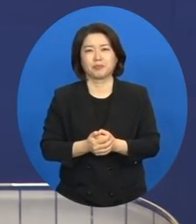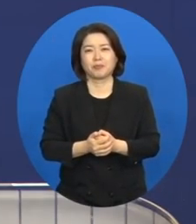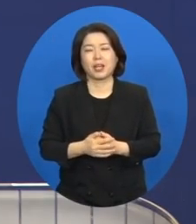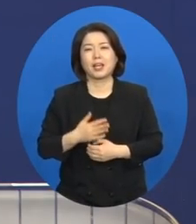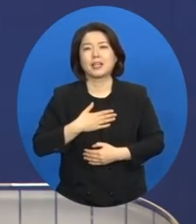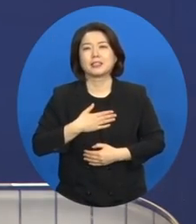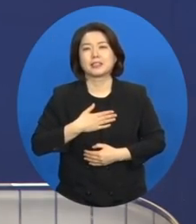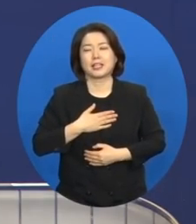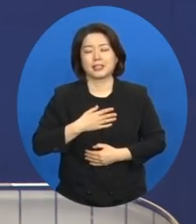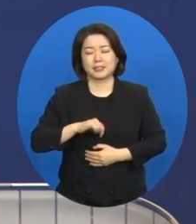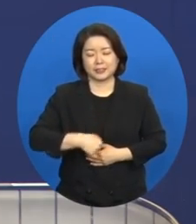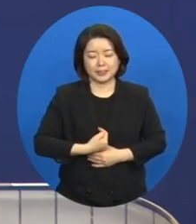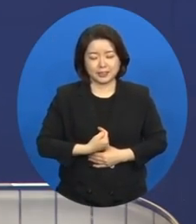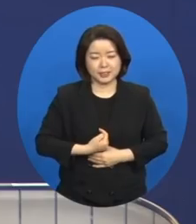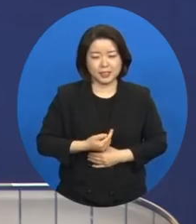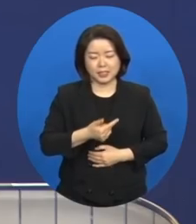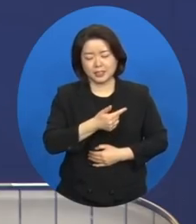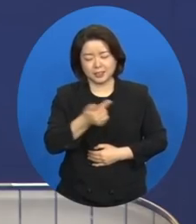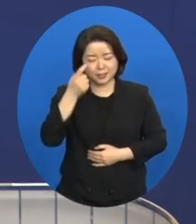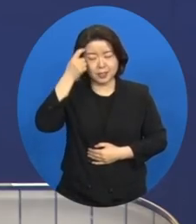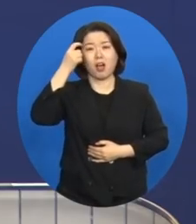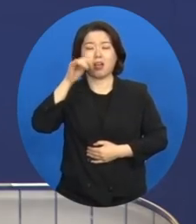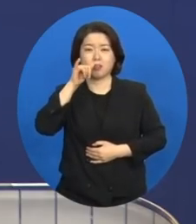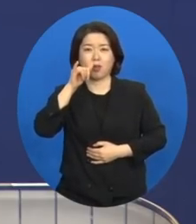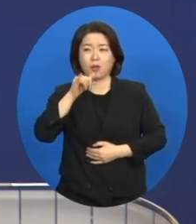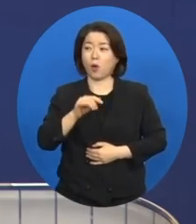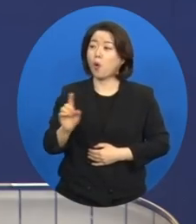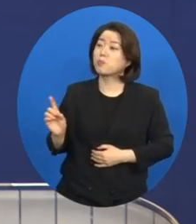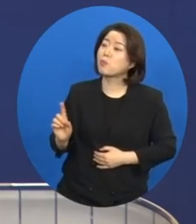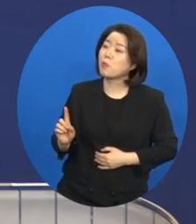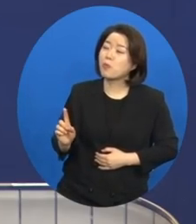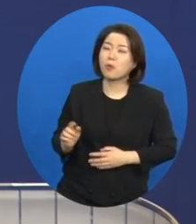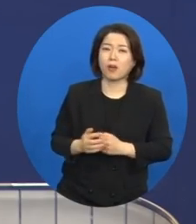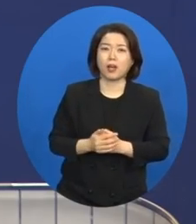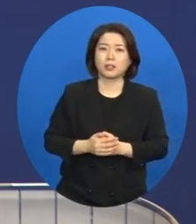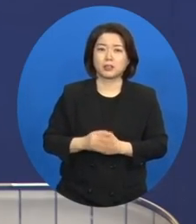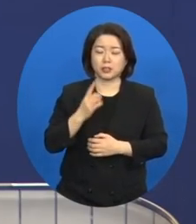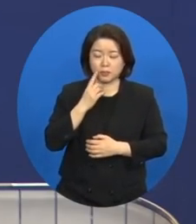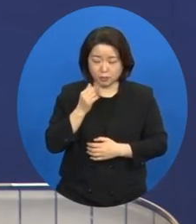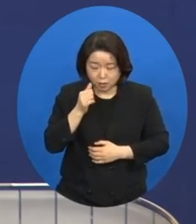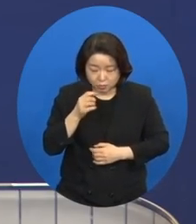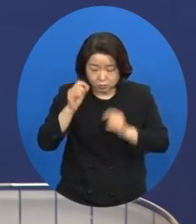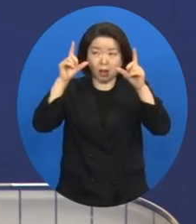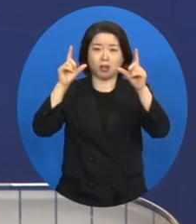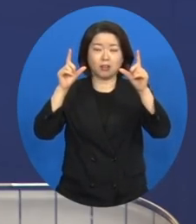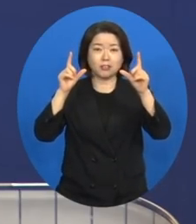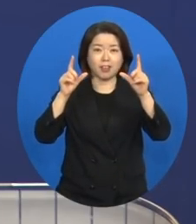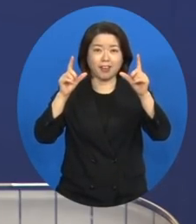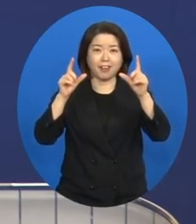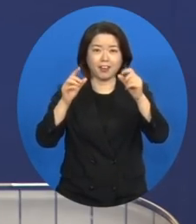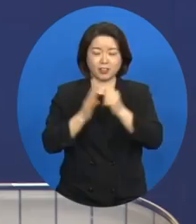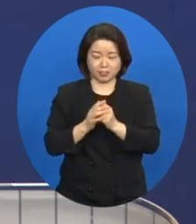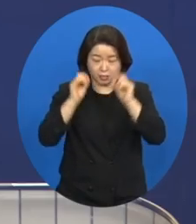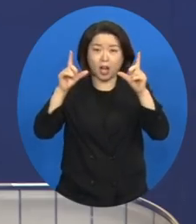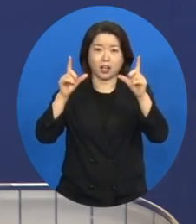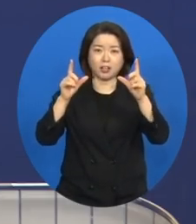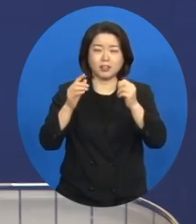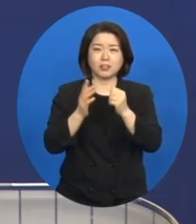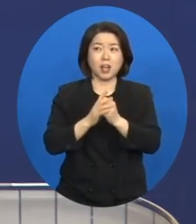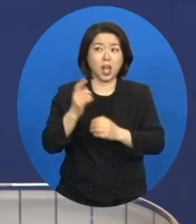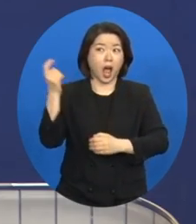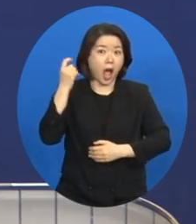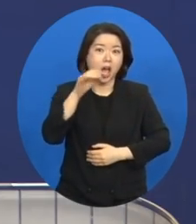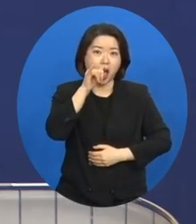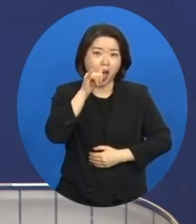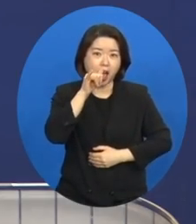자기가 큰 깨달음이 있었다는 겁니다. 그래서 뭐냐고 했더니 자기가 자다가 갑자기 딱 깼는데 설교 시간에 딱 깼는데 들은 말씀이